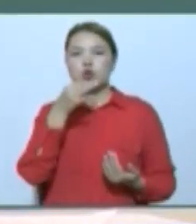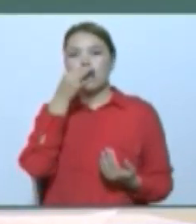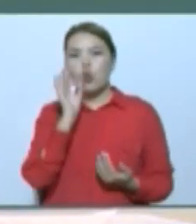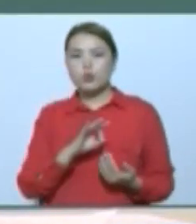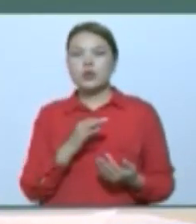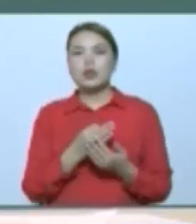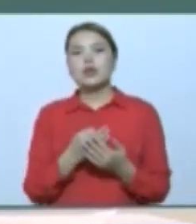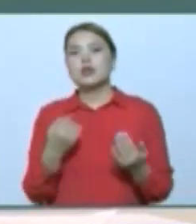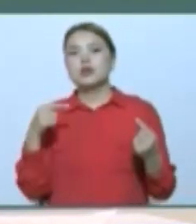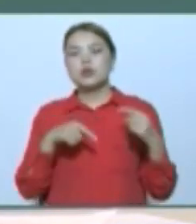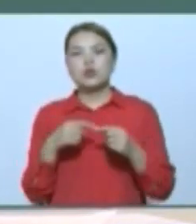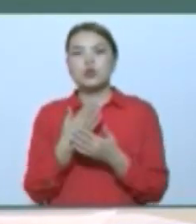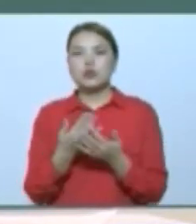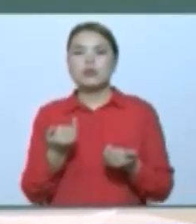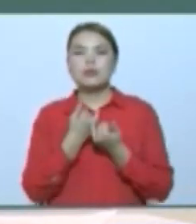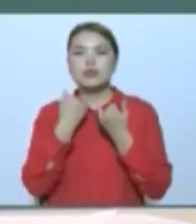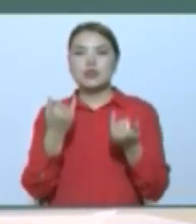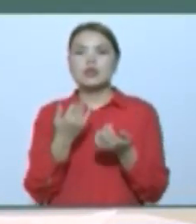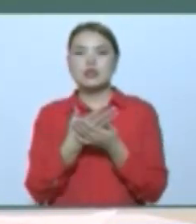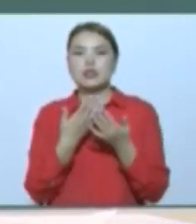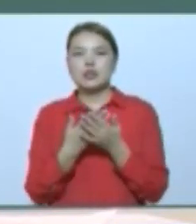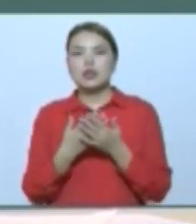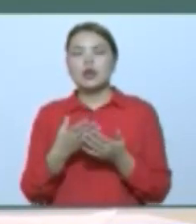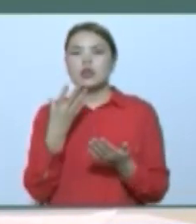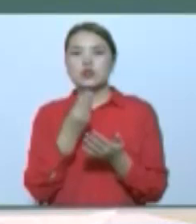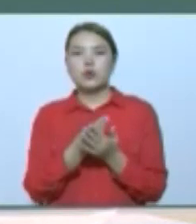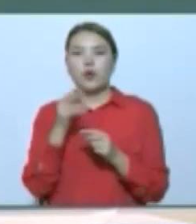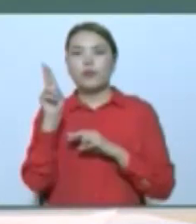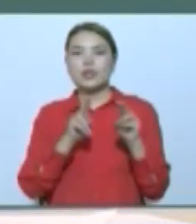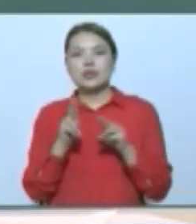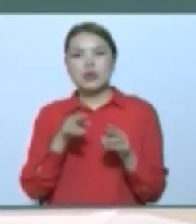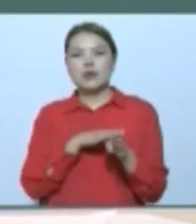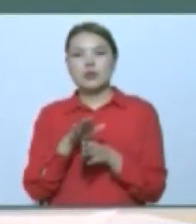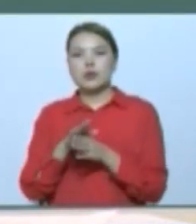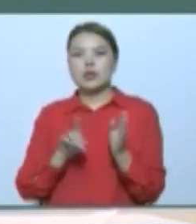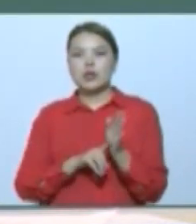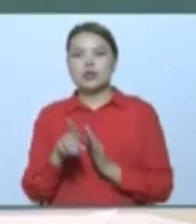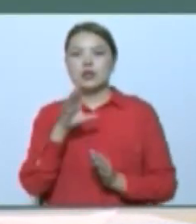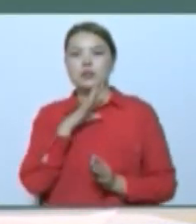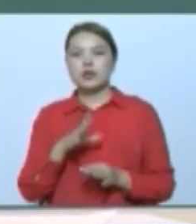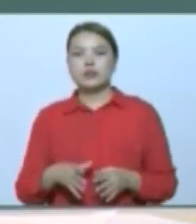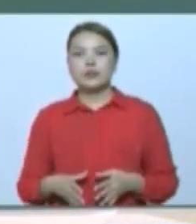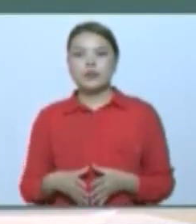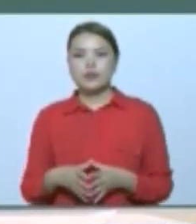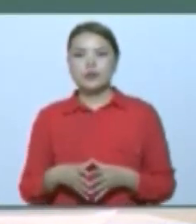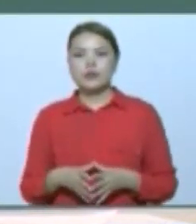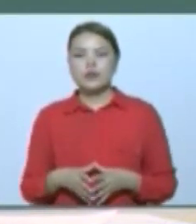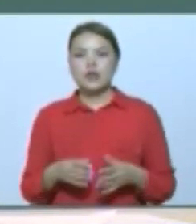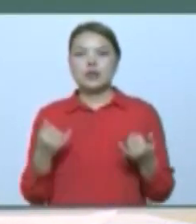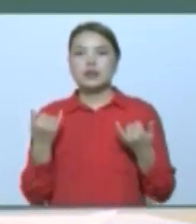сүйене отырып, ең бастысы азаматтық ұстанымдарыңызға сүйене отырып, соны бастаған боласыңыз. Қазіргі